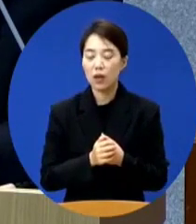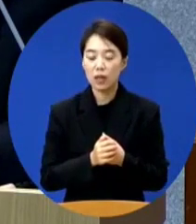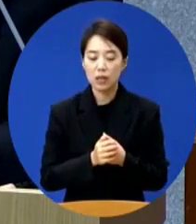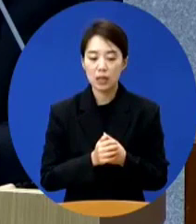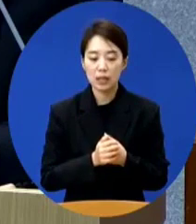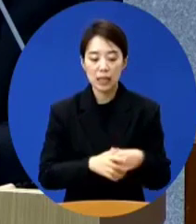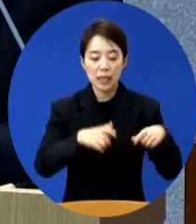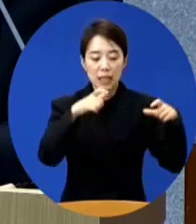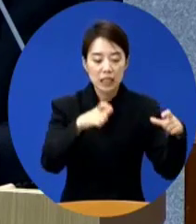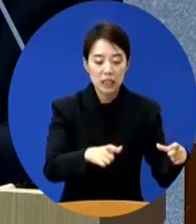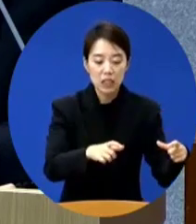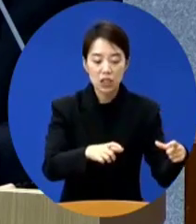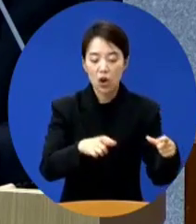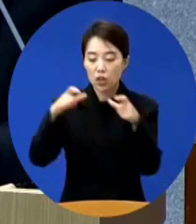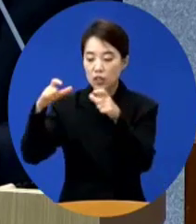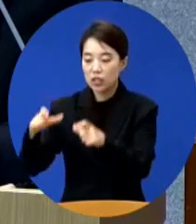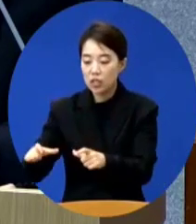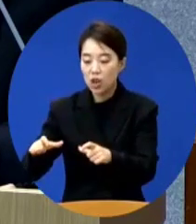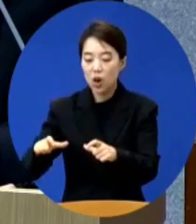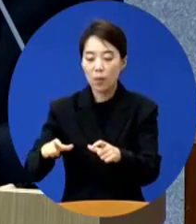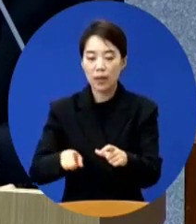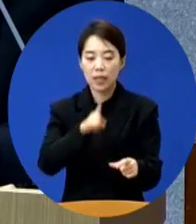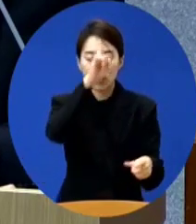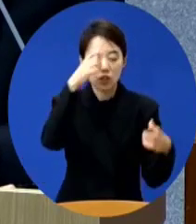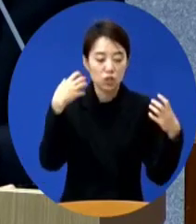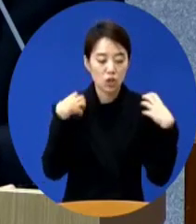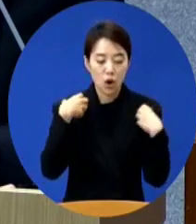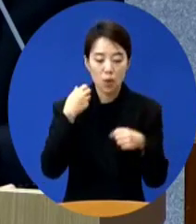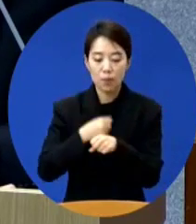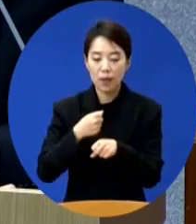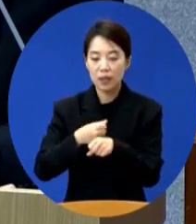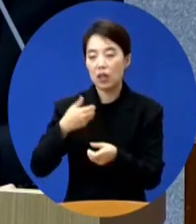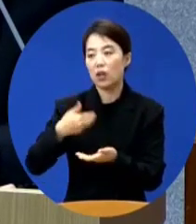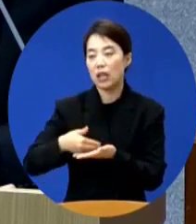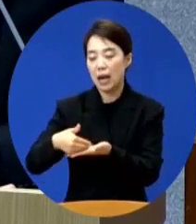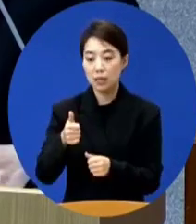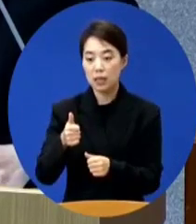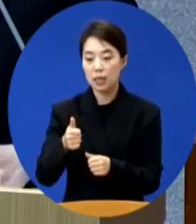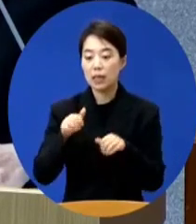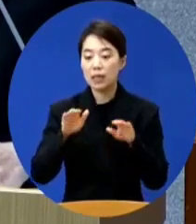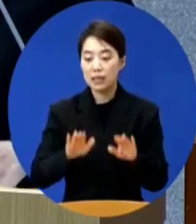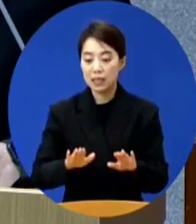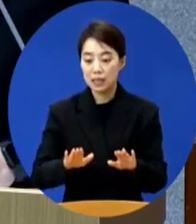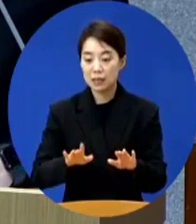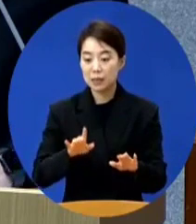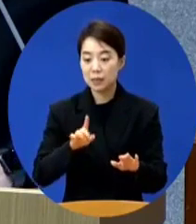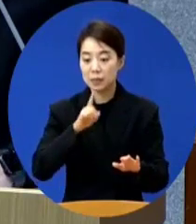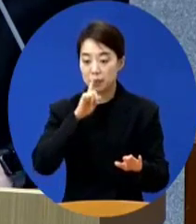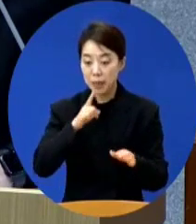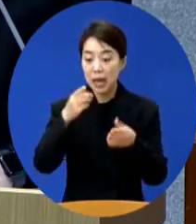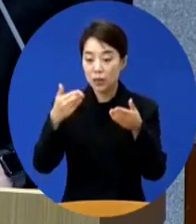기초단체별 일지원청에 대한 분리 요구가 현장에서 많이 있었습니다.